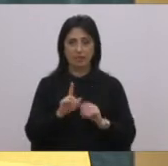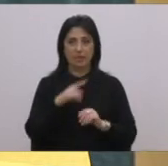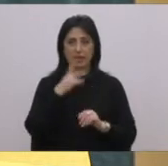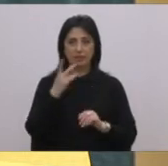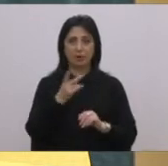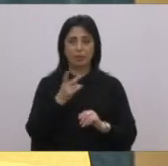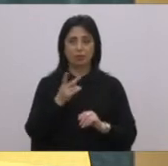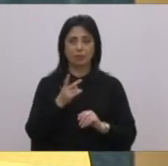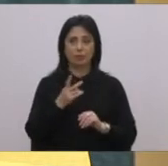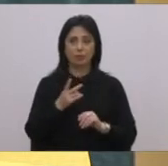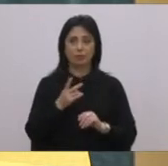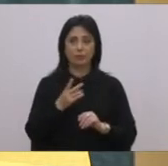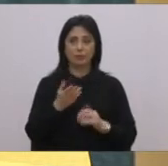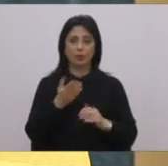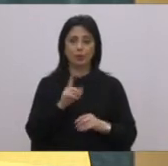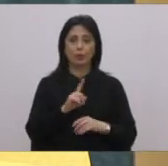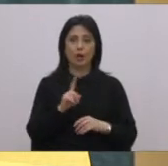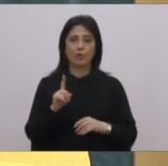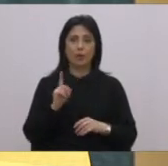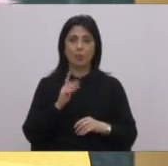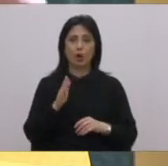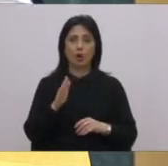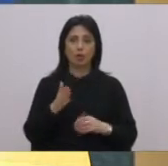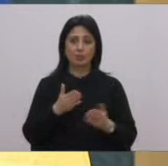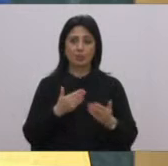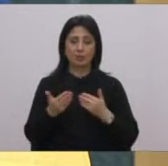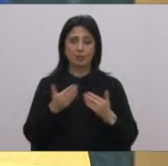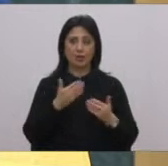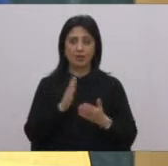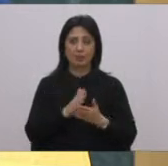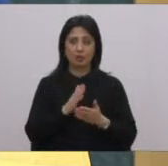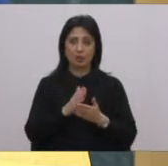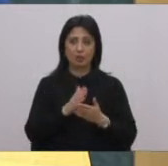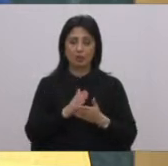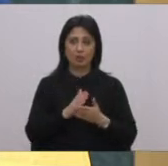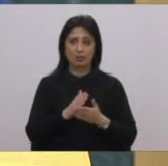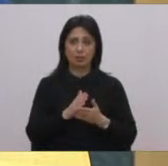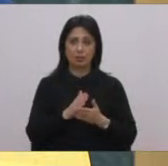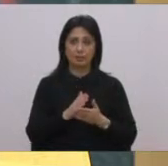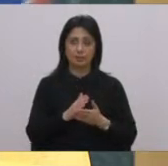უნდა თუ რაიმე მოლოდინებთან მიმართებაში არის, ასე ვთქვათ,